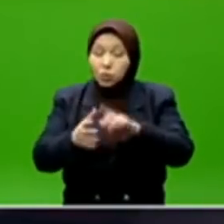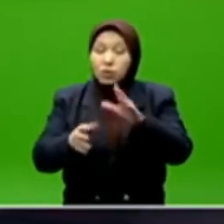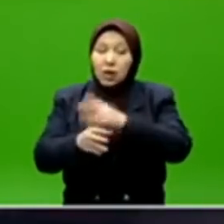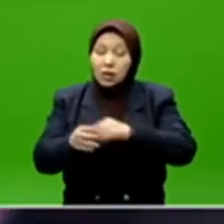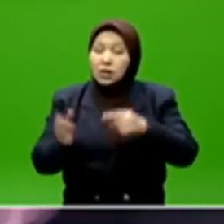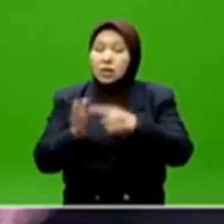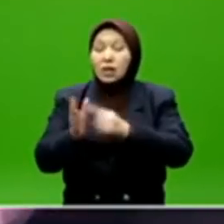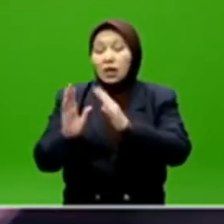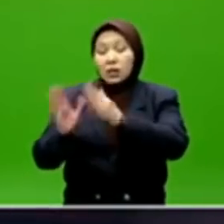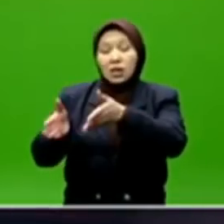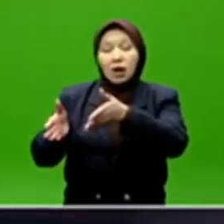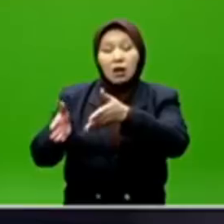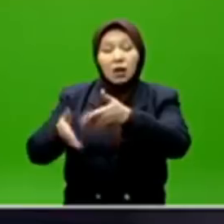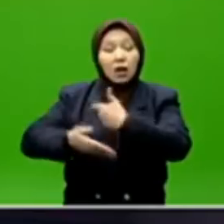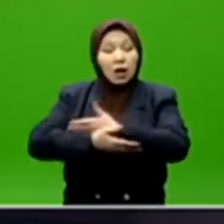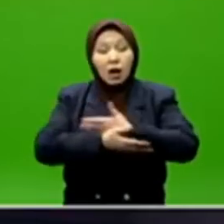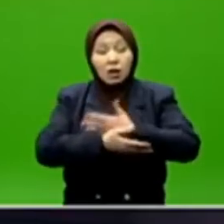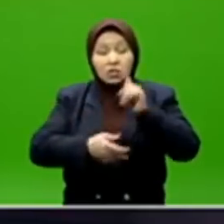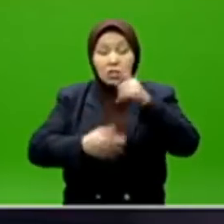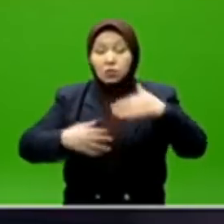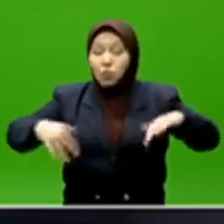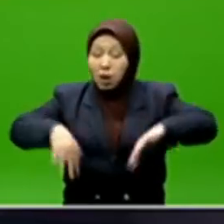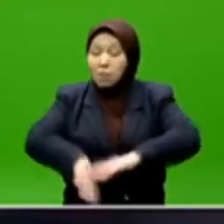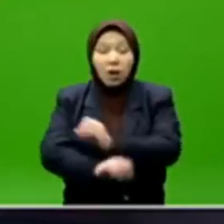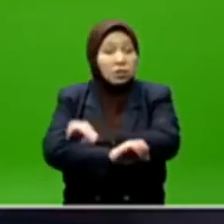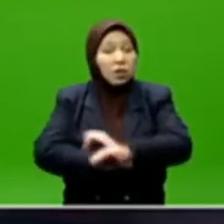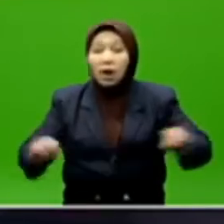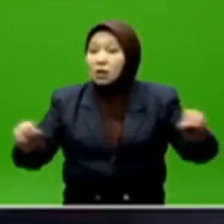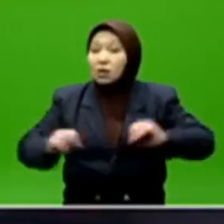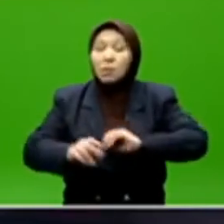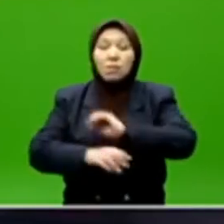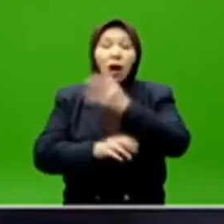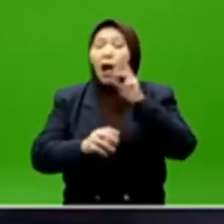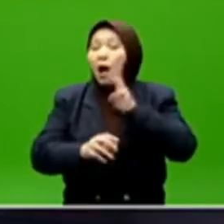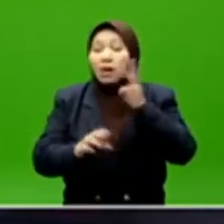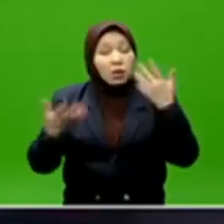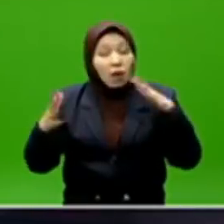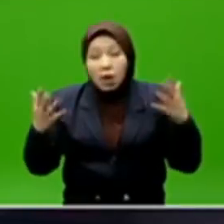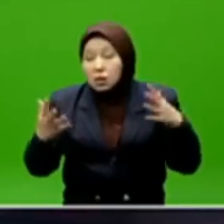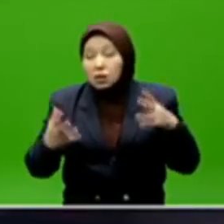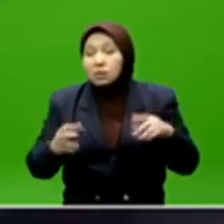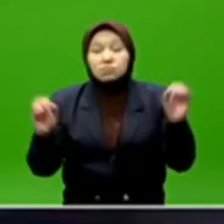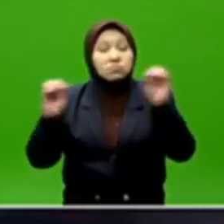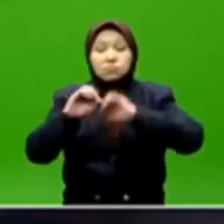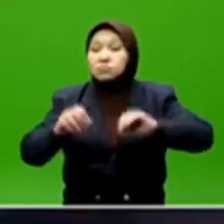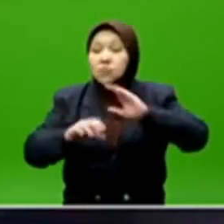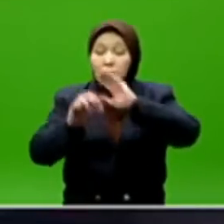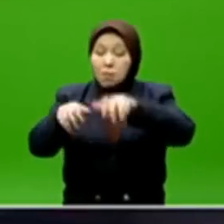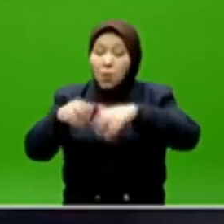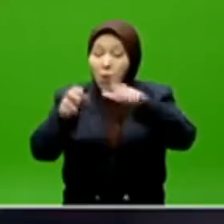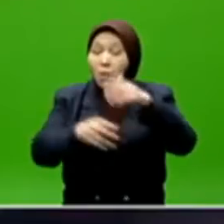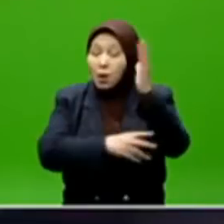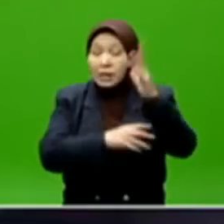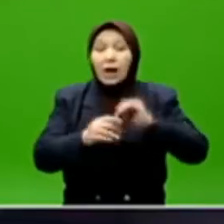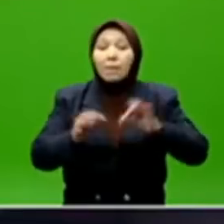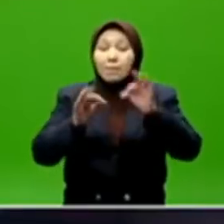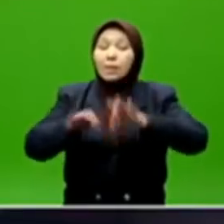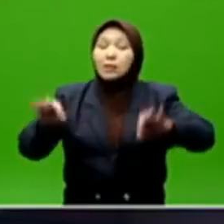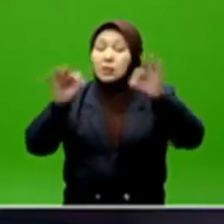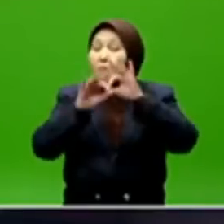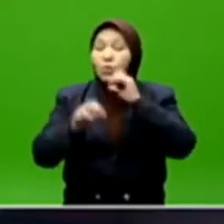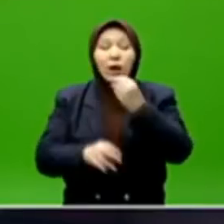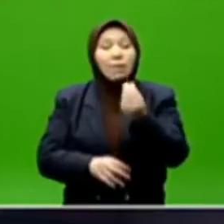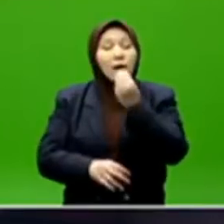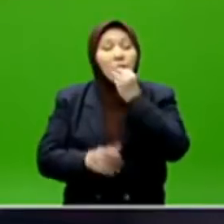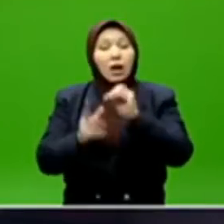nak tinggalkan anak ni. Betul, di satu lembah tak ada tanaman, tak ada air. Yeah. Tetapi yang diutamakan di sini bukannya makanan